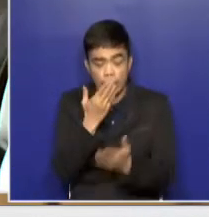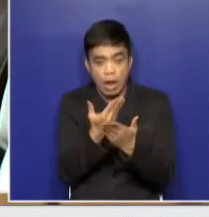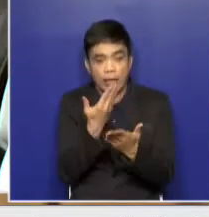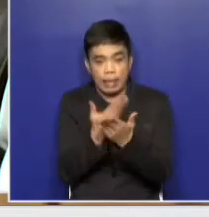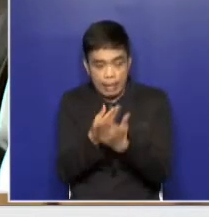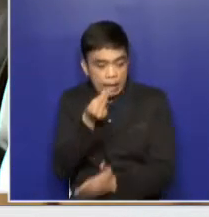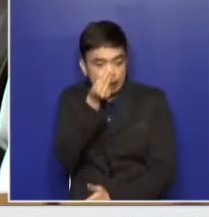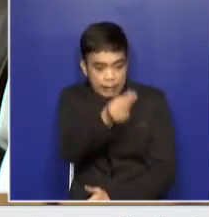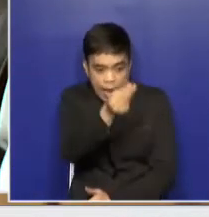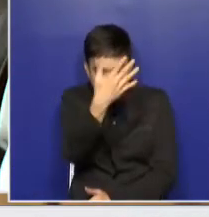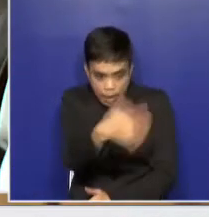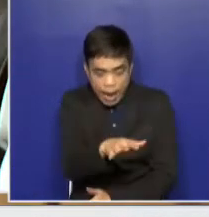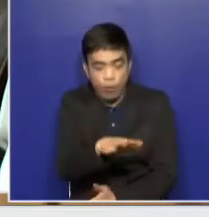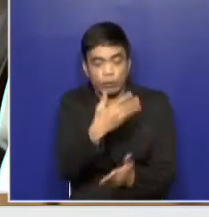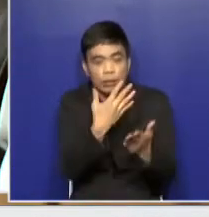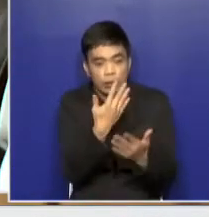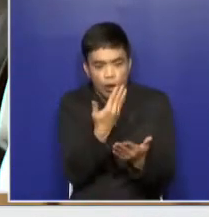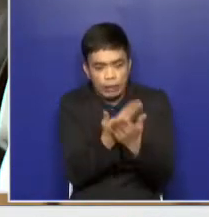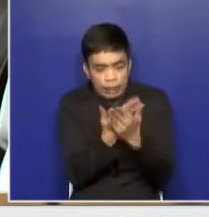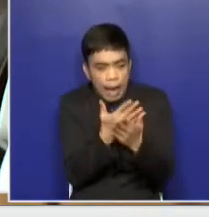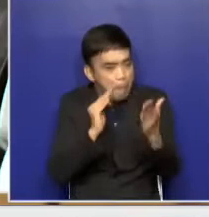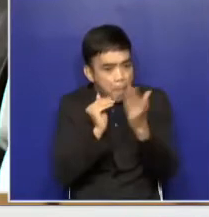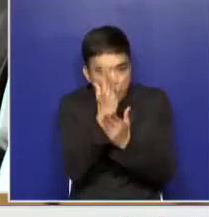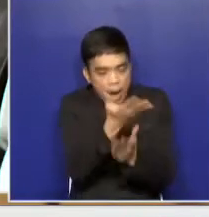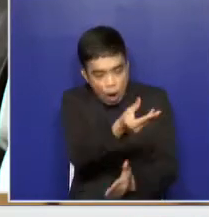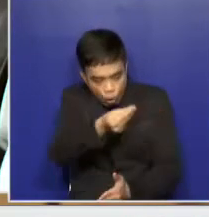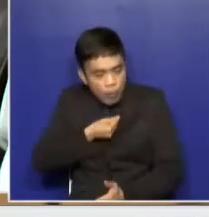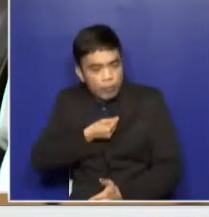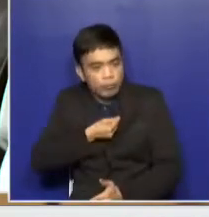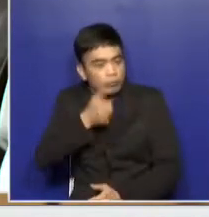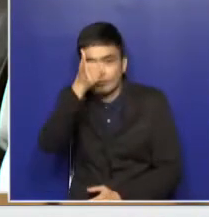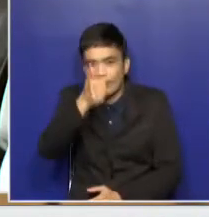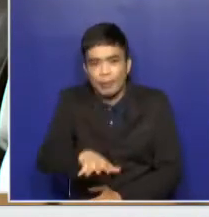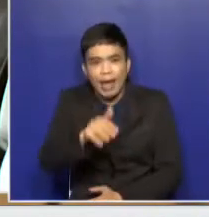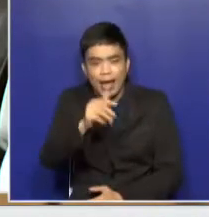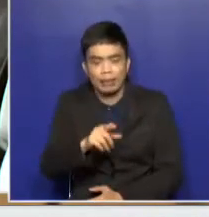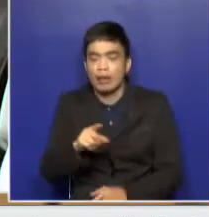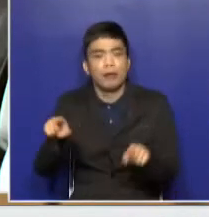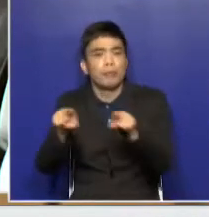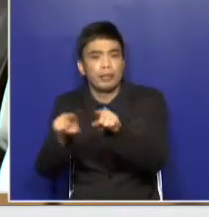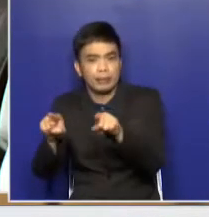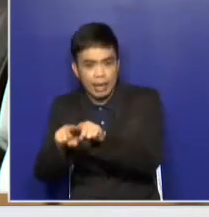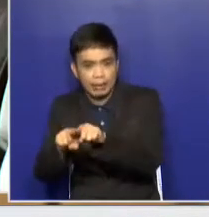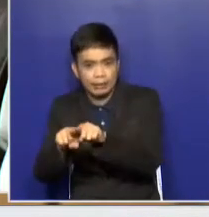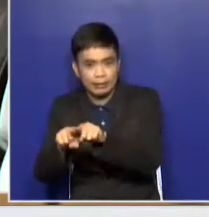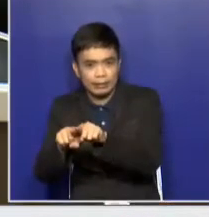ไม่ว่ากรณีใดๆนะครับอันนี้คือผู้โอนนะครับส่วนผู้รับโอนก็ทำนองเดียวกันนะครับซึ่งผม